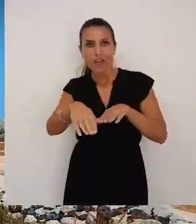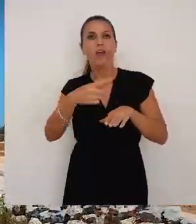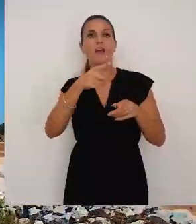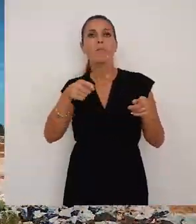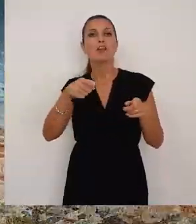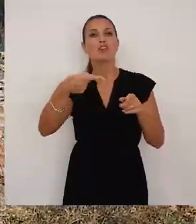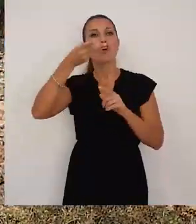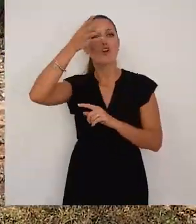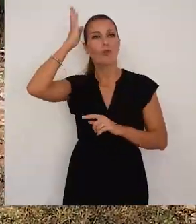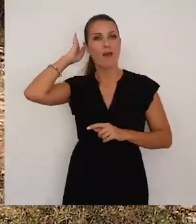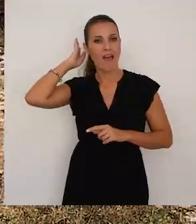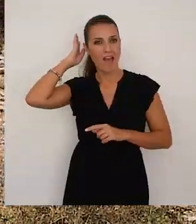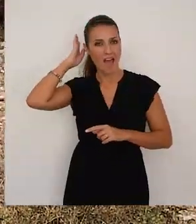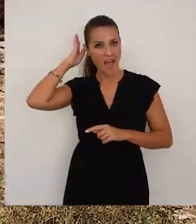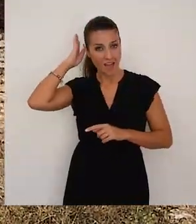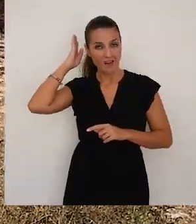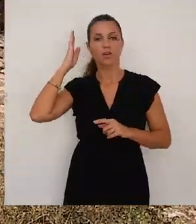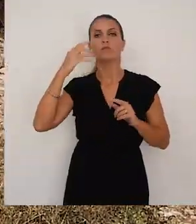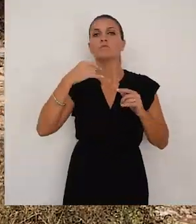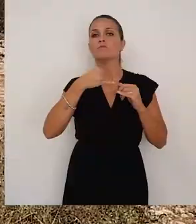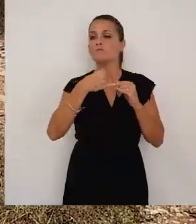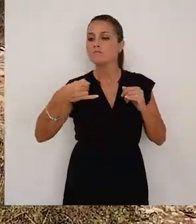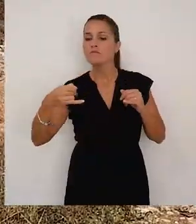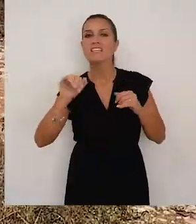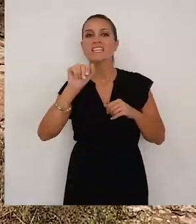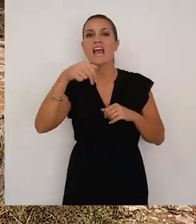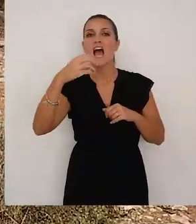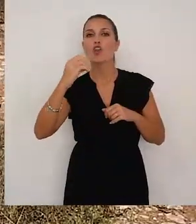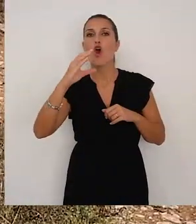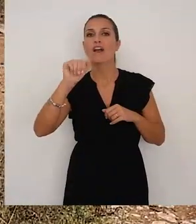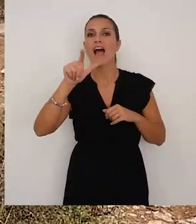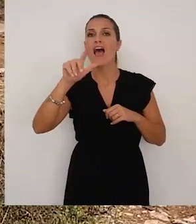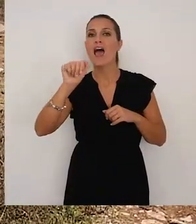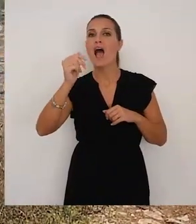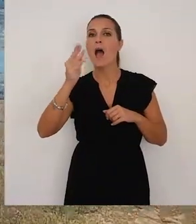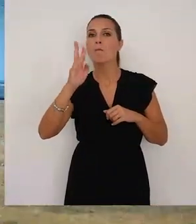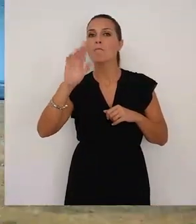probabilmente un tempo collegata al circuito viario Traiano-Calabro.